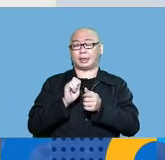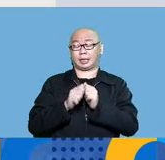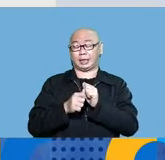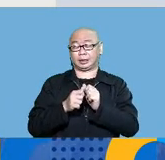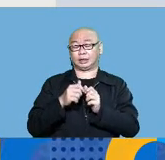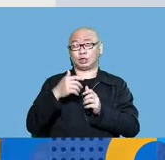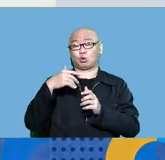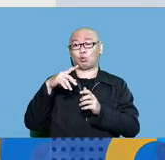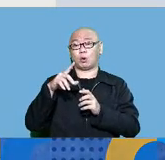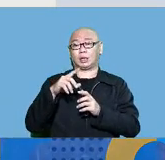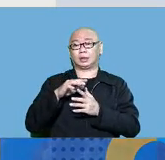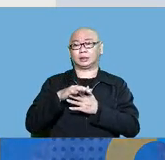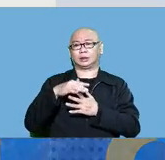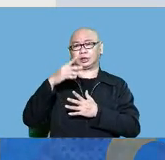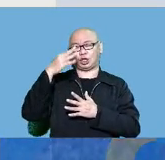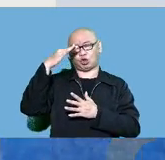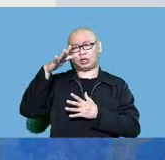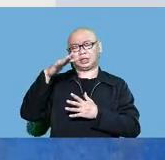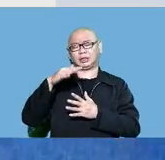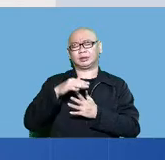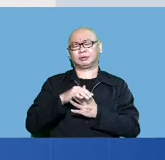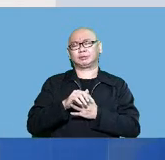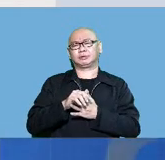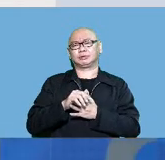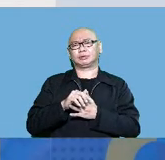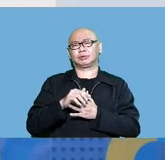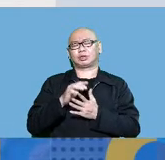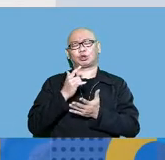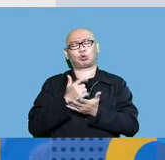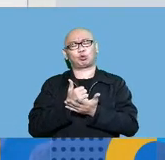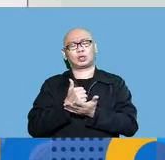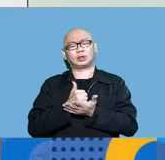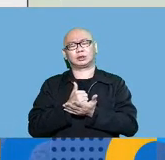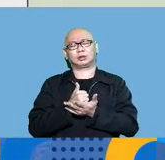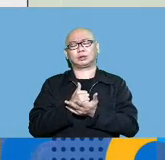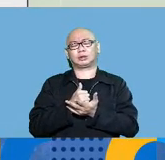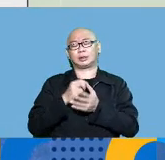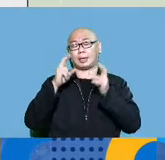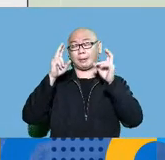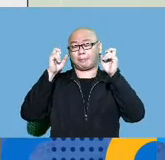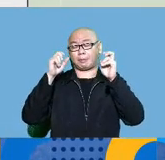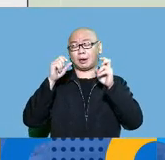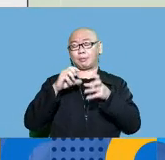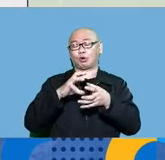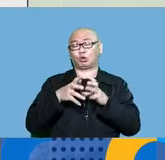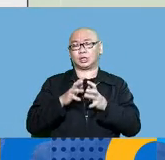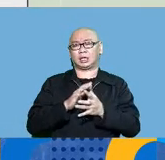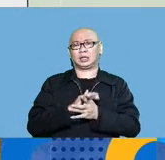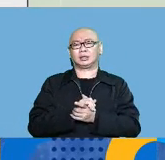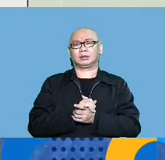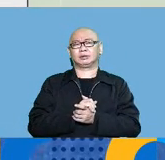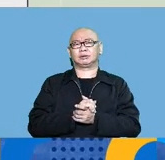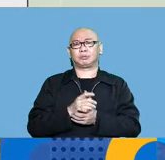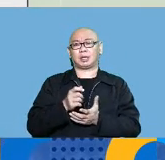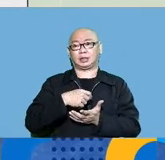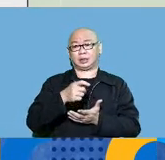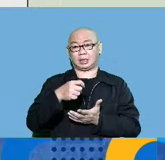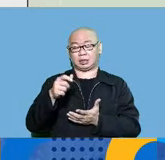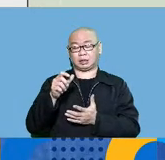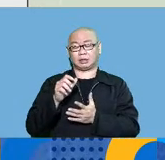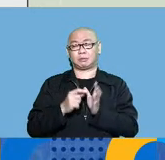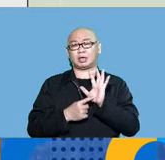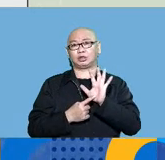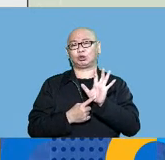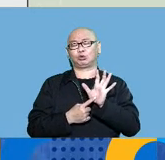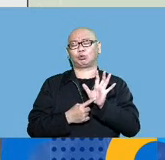luar teori, kemudian penentuan tema project. Tema project kemudian dibagikan kepada mahasiswa.